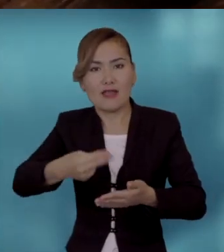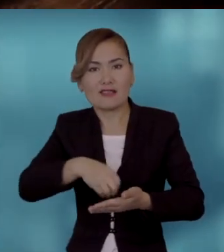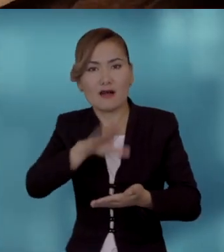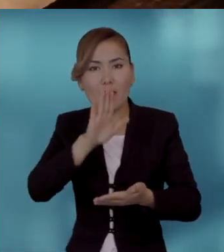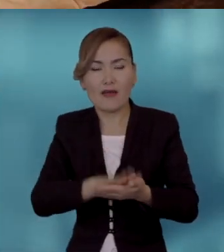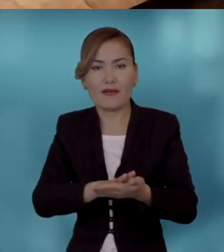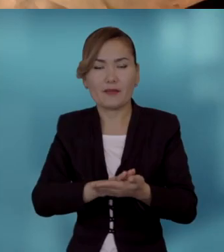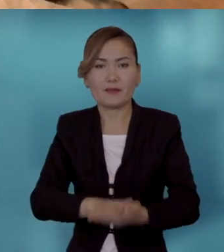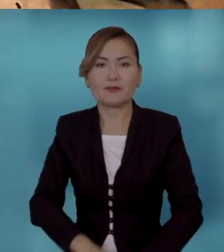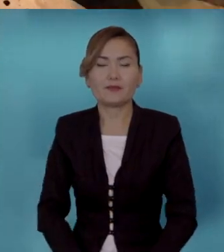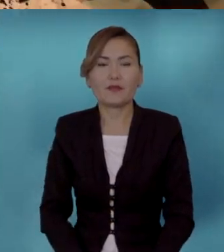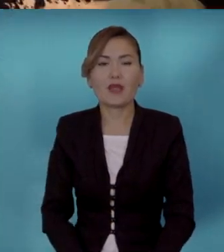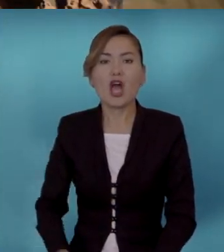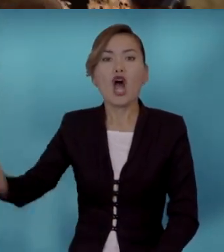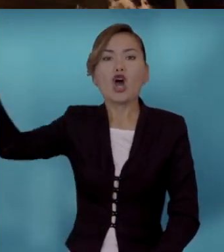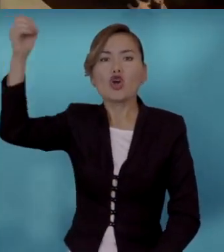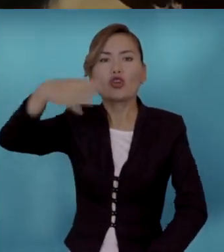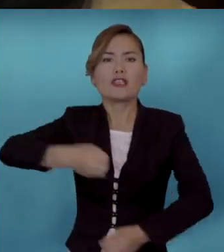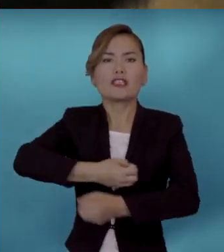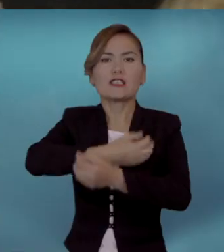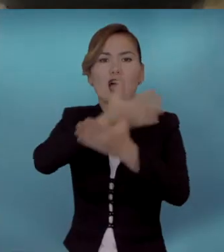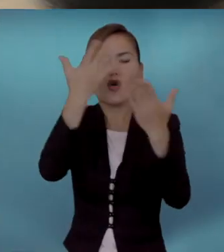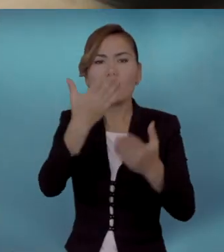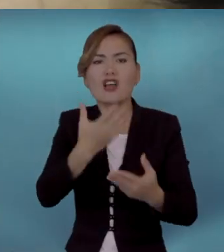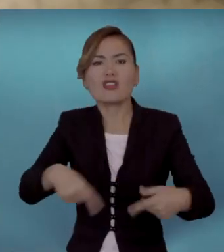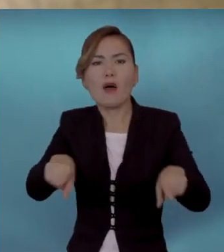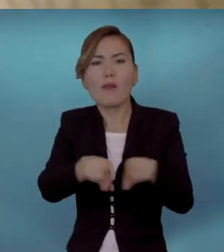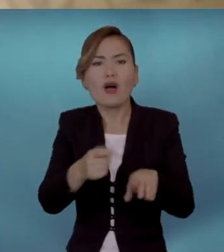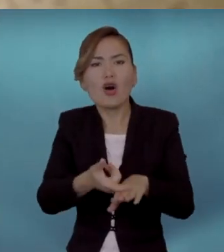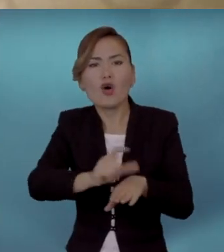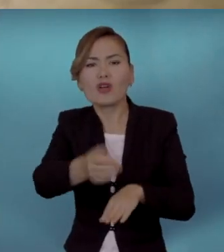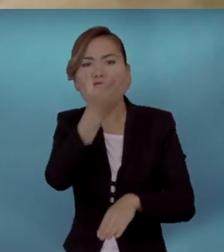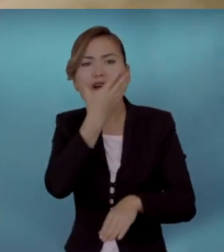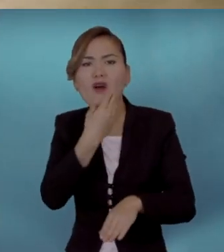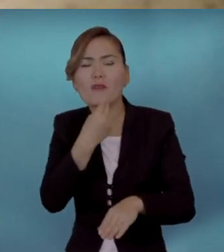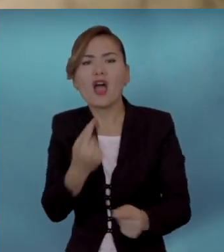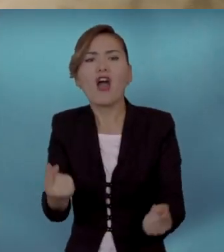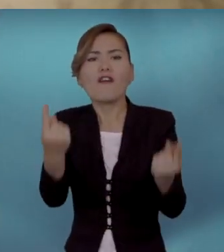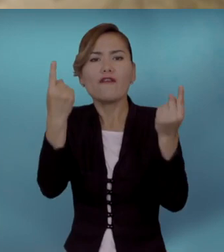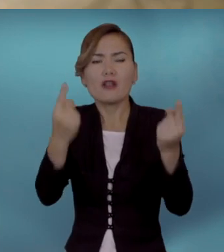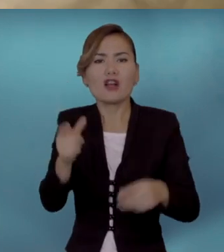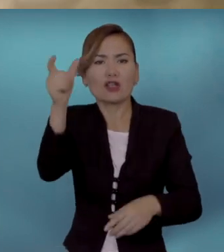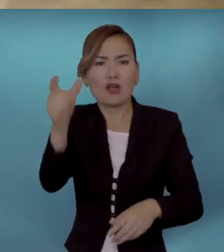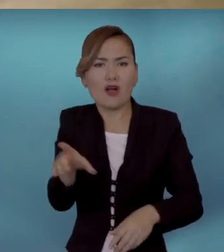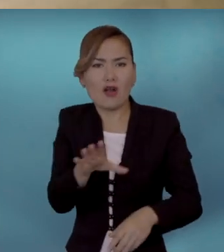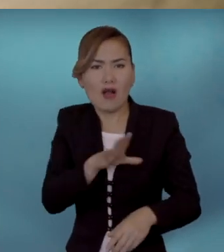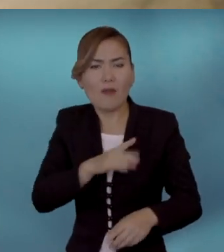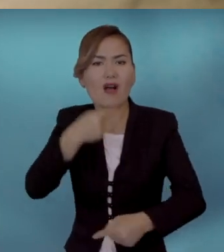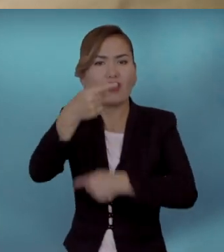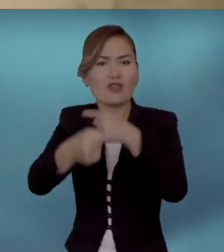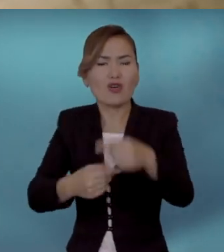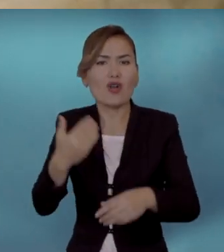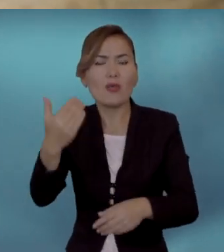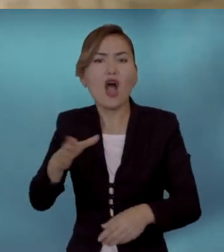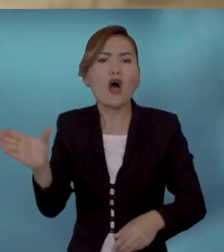Назарбаев. Күн сәулесіндей жарқыраған кең маңдайлы Шыңғыс ханның тәжі мен тағының мұрагері, бүкіл